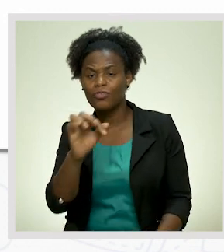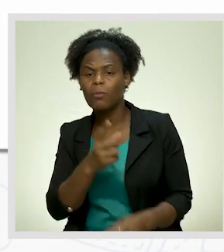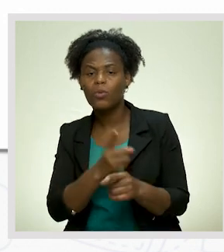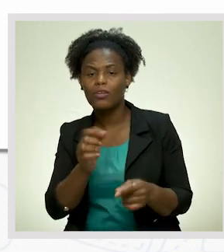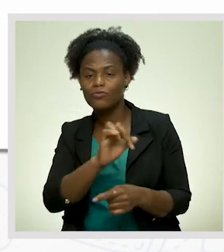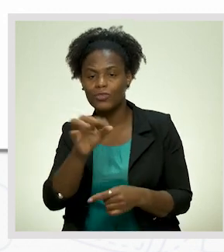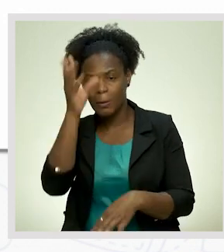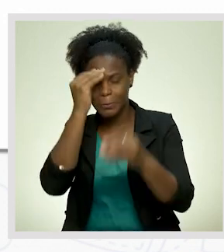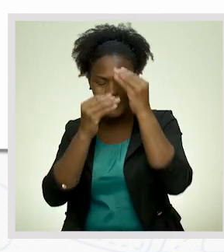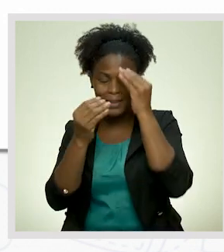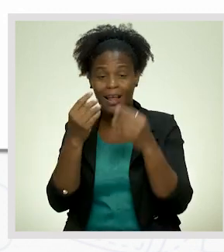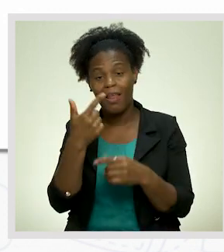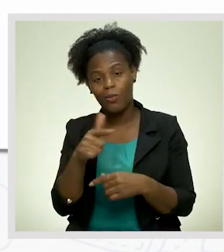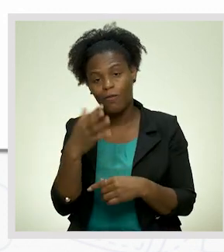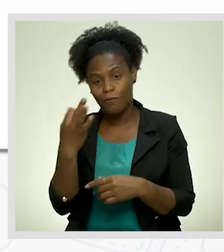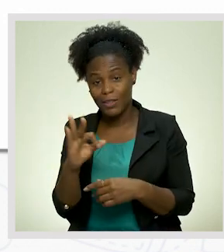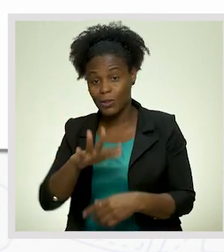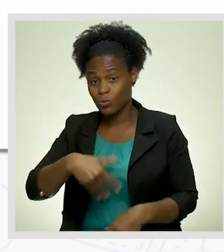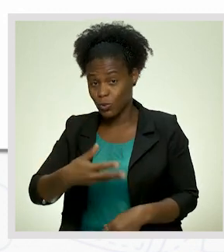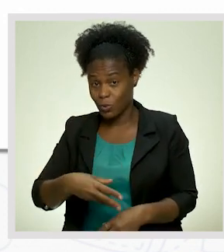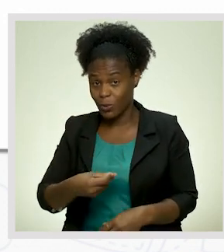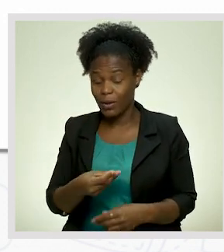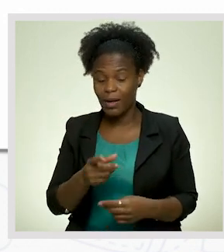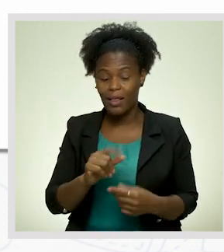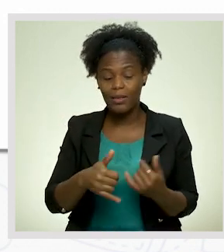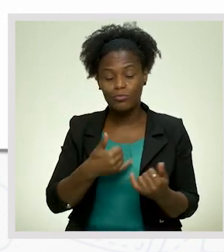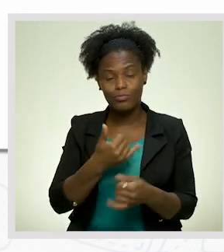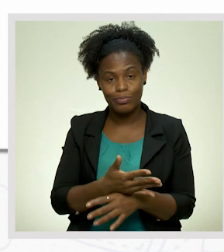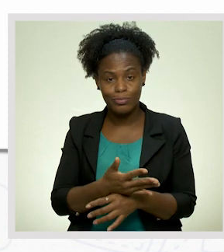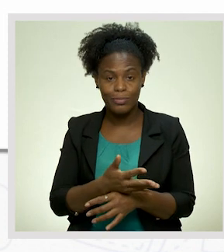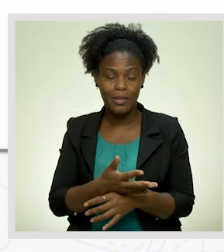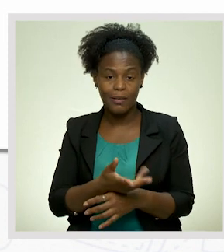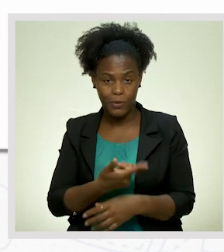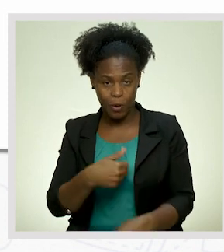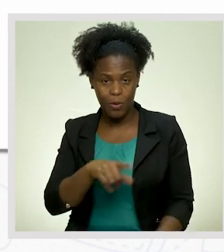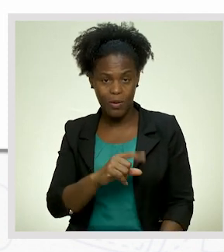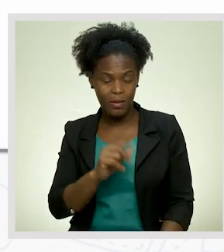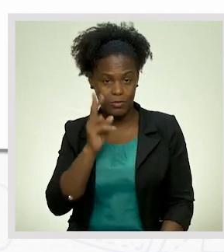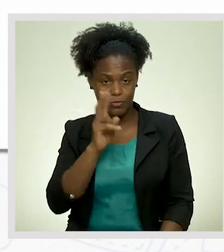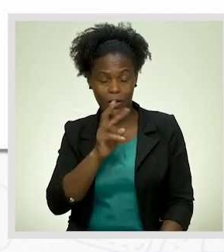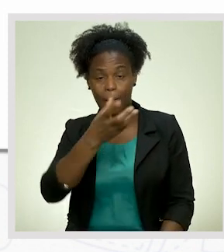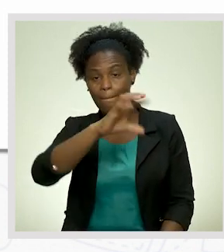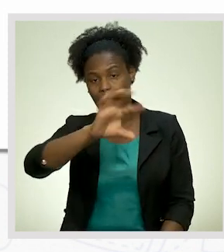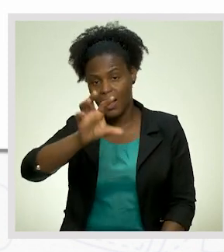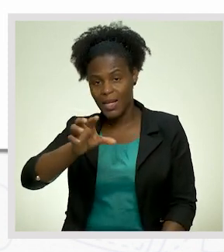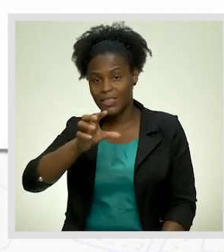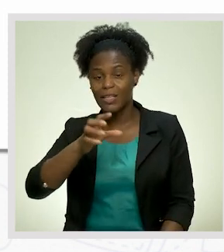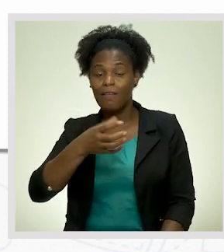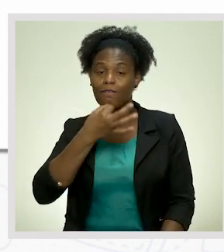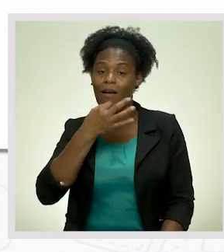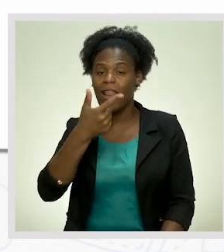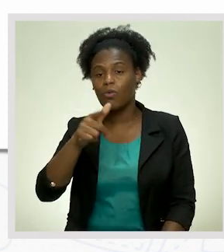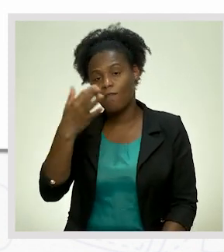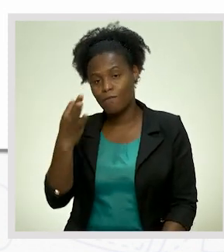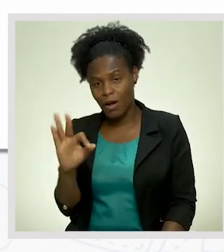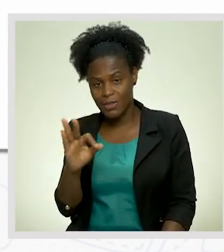vous apprenez le français dans le monde? Ensuite, les pays de la